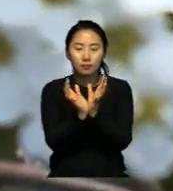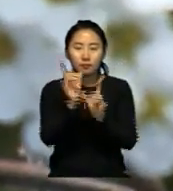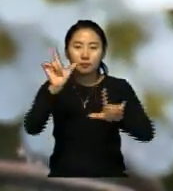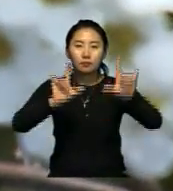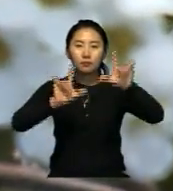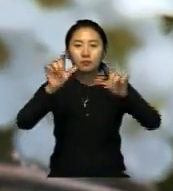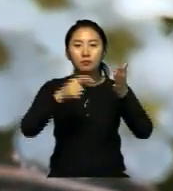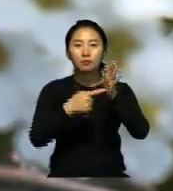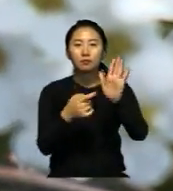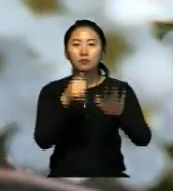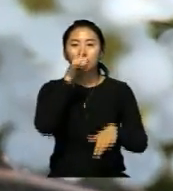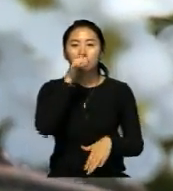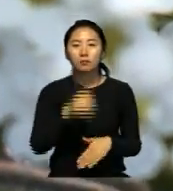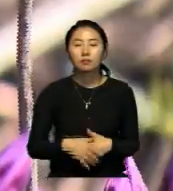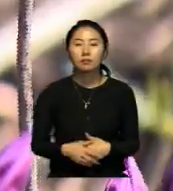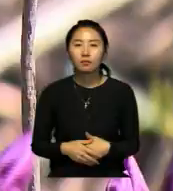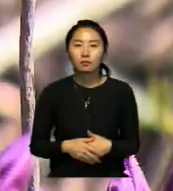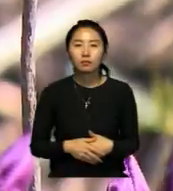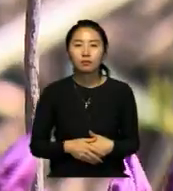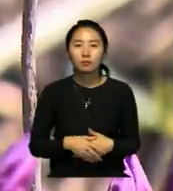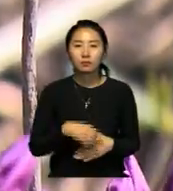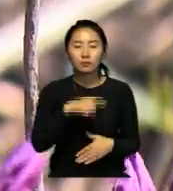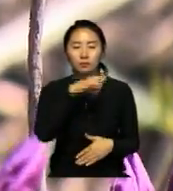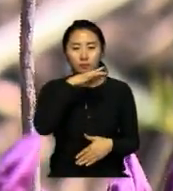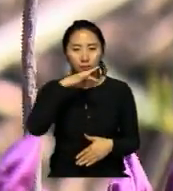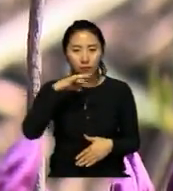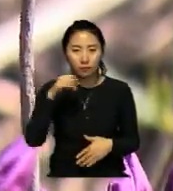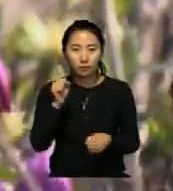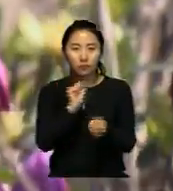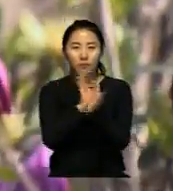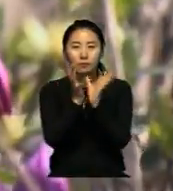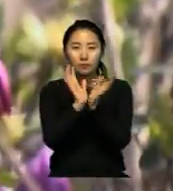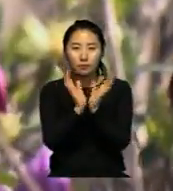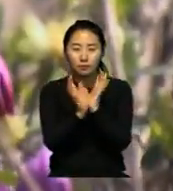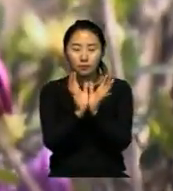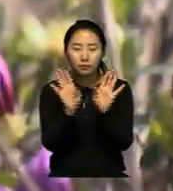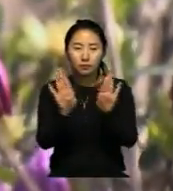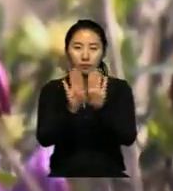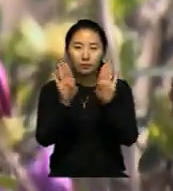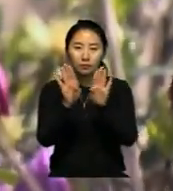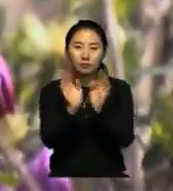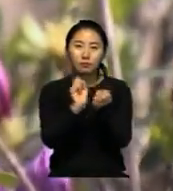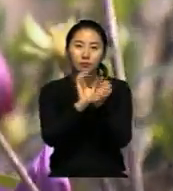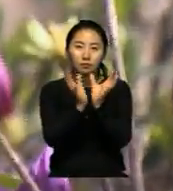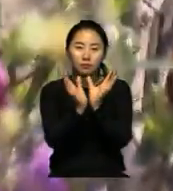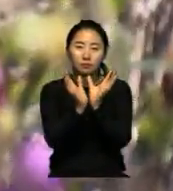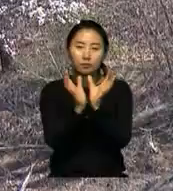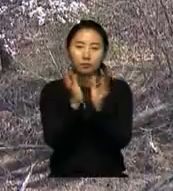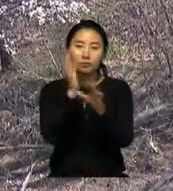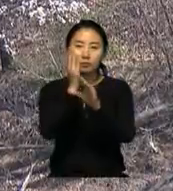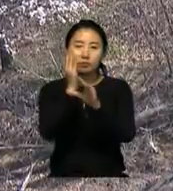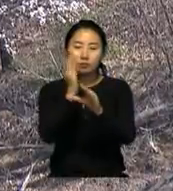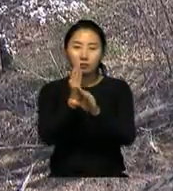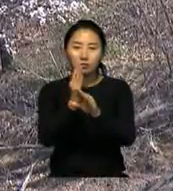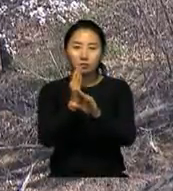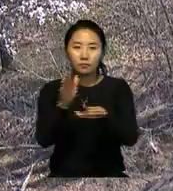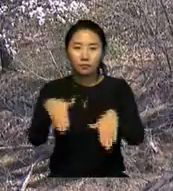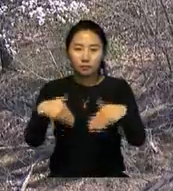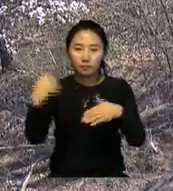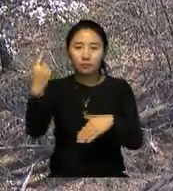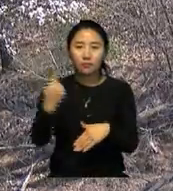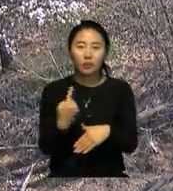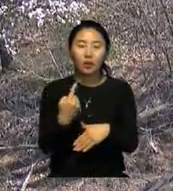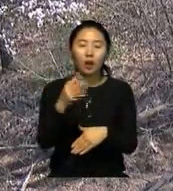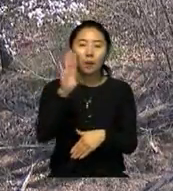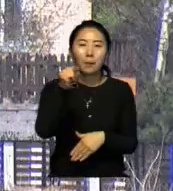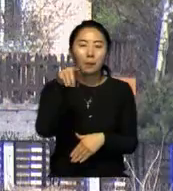자태를 뽐냅니다. 선홍빛으로 물든 진달래는 개화를 앞두고 있습니다. 남쪽에서 시작된